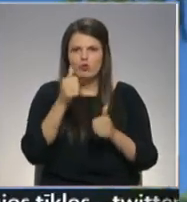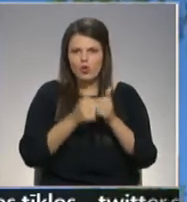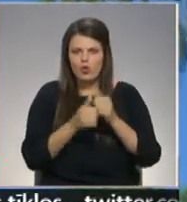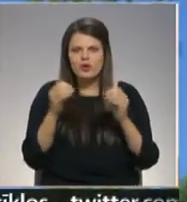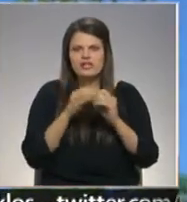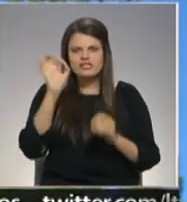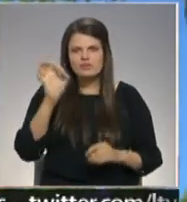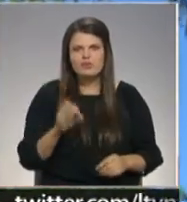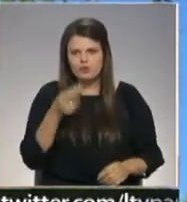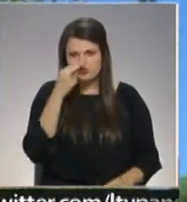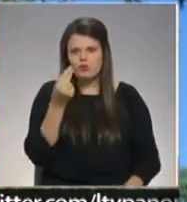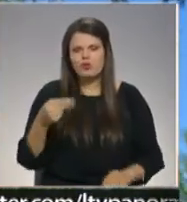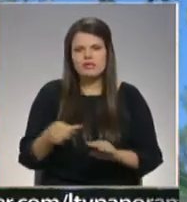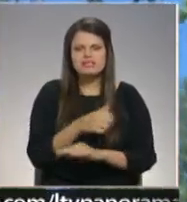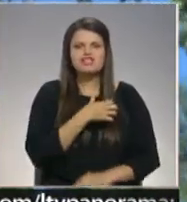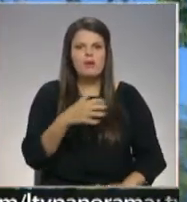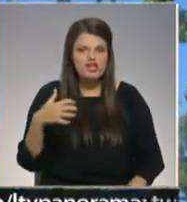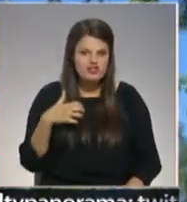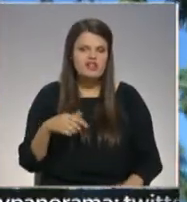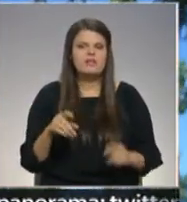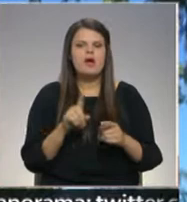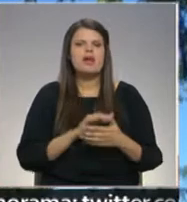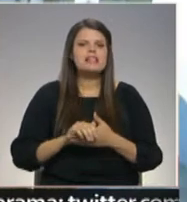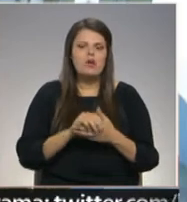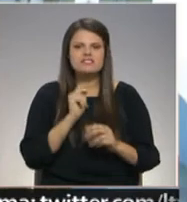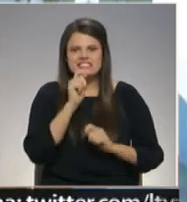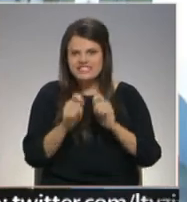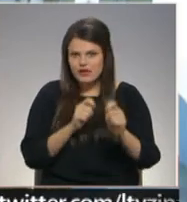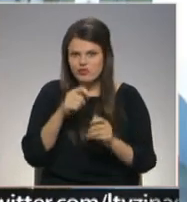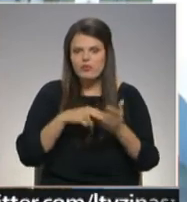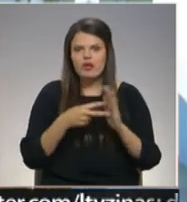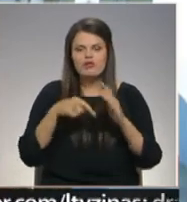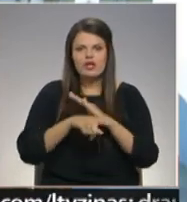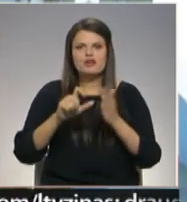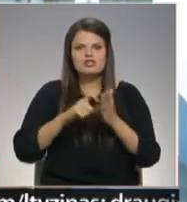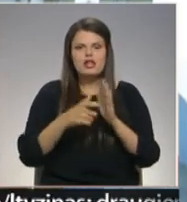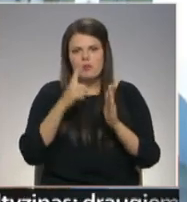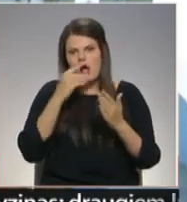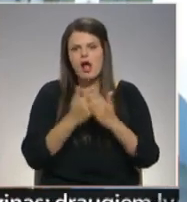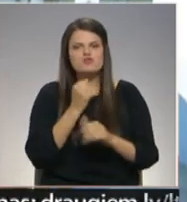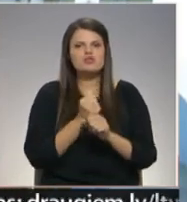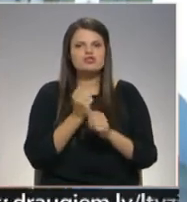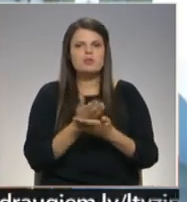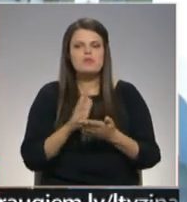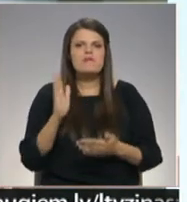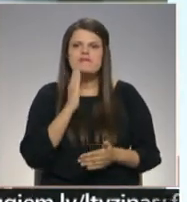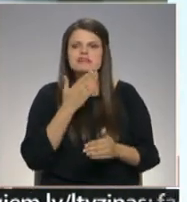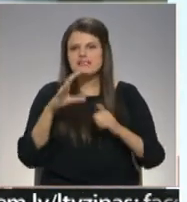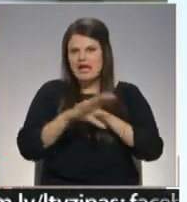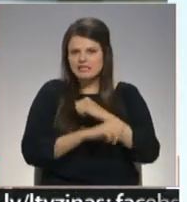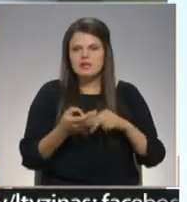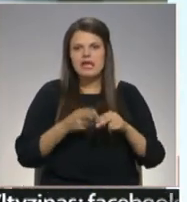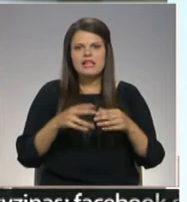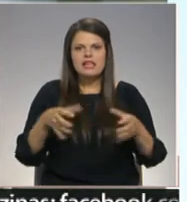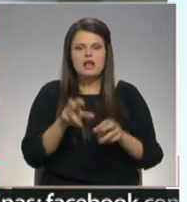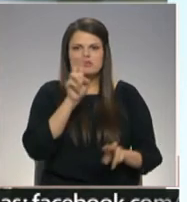no šīs summas sedz Rēzeknes novada pašvaldība, kā arī draudzes ziedojumi. Paredzēts, ka iekštelpu atjaunošanas darbi noslēgsies vasaras beigās, un tad draudze